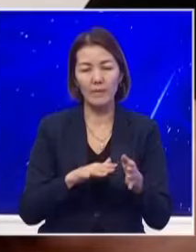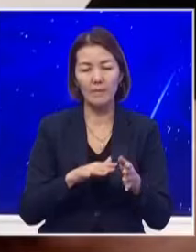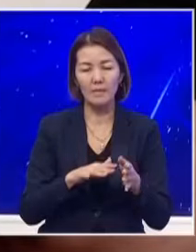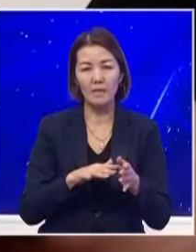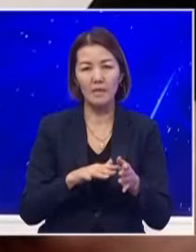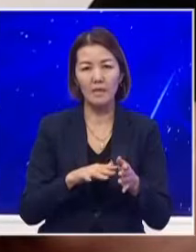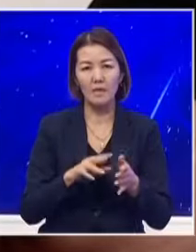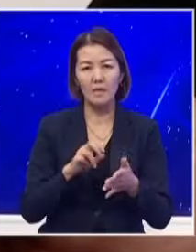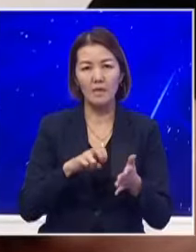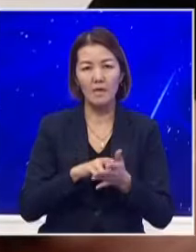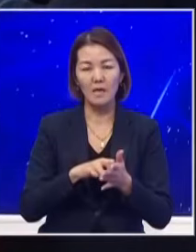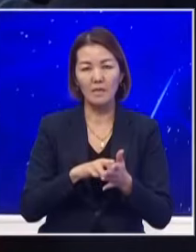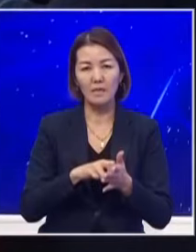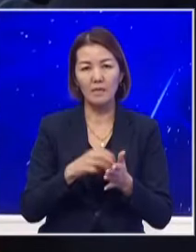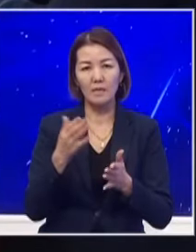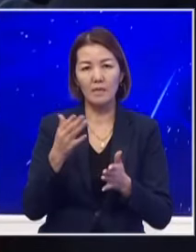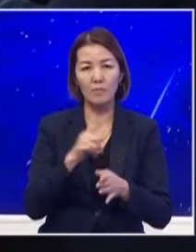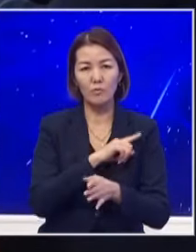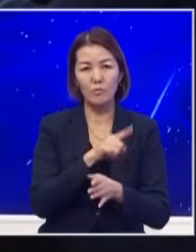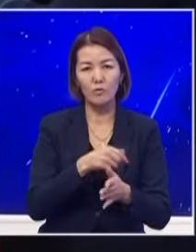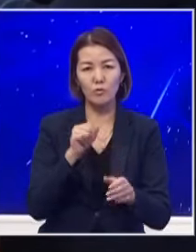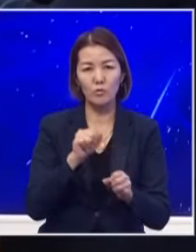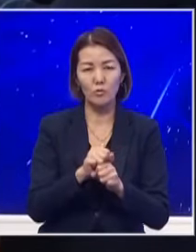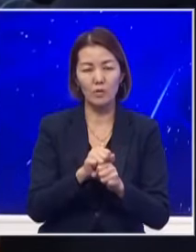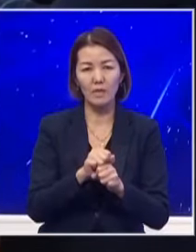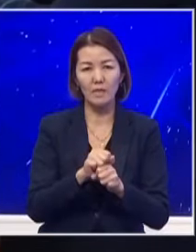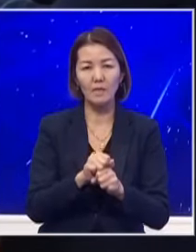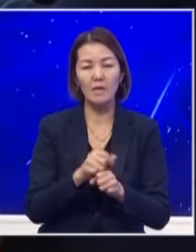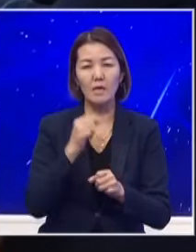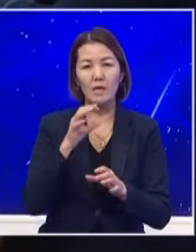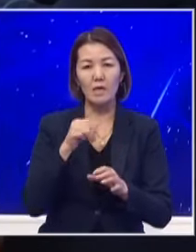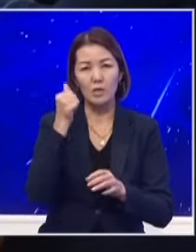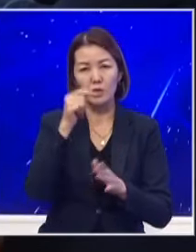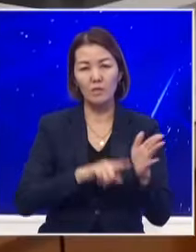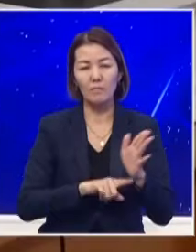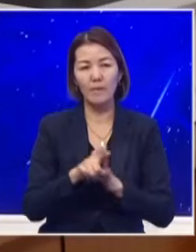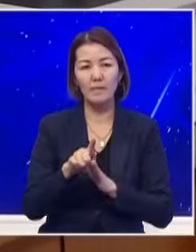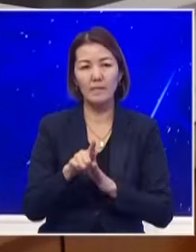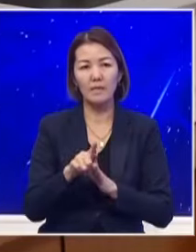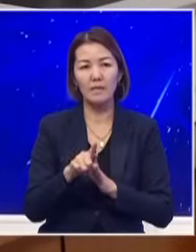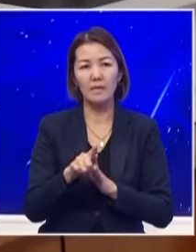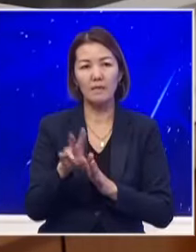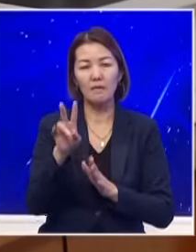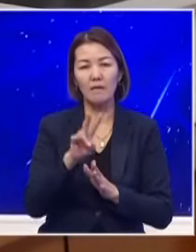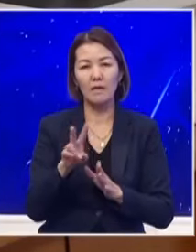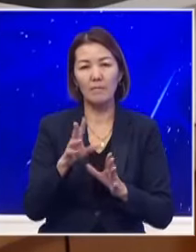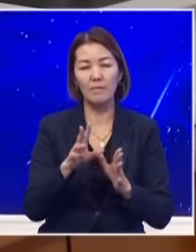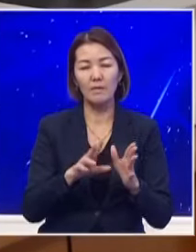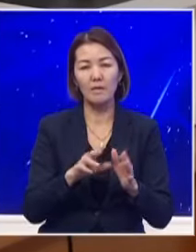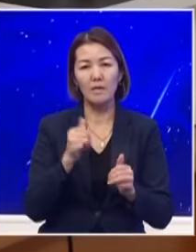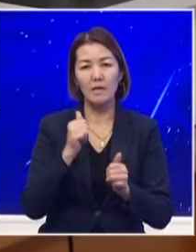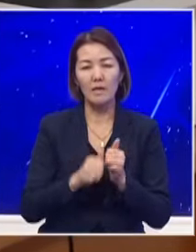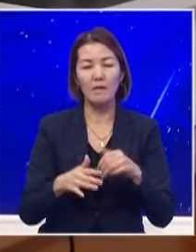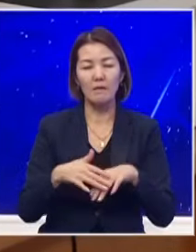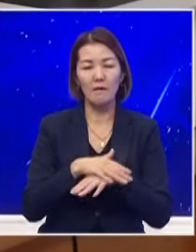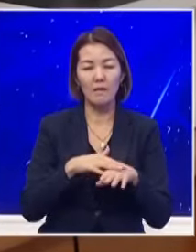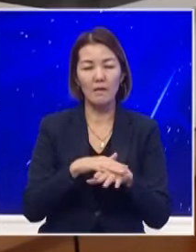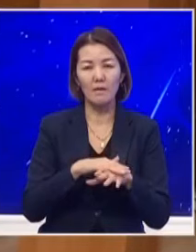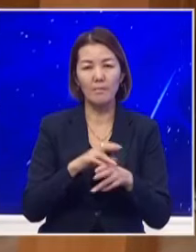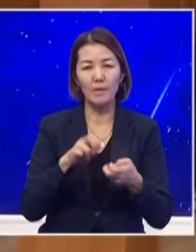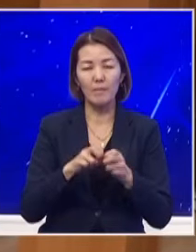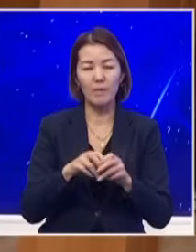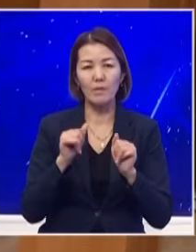келтіріп, күші жойылды. Жалпы Жетісу облыстық прокуратурасы жыл басынан Қарашамен тығыз қарым қатынаста, әр аудан халқымен жүздесіп, түйткілді